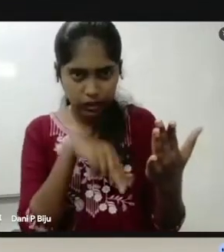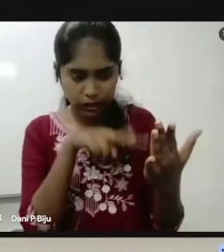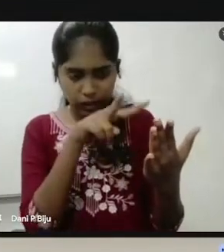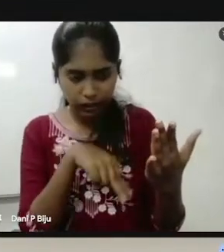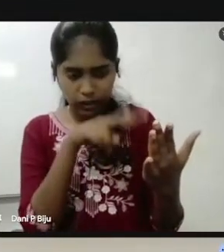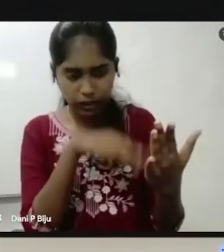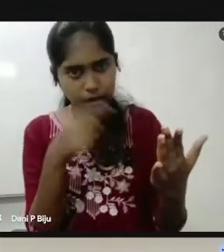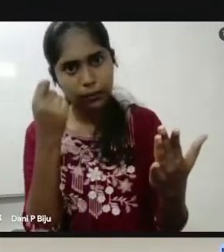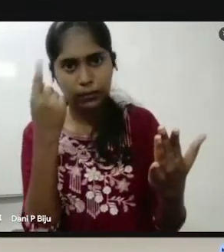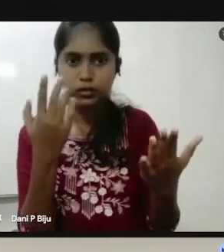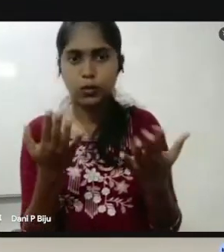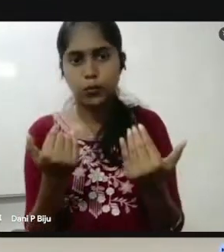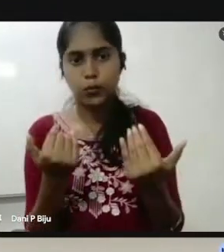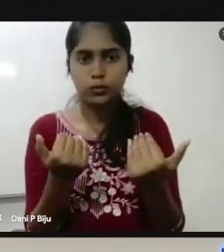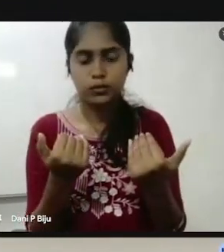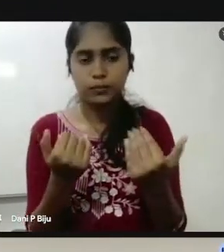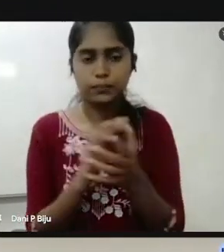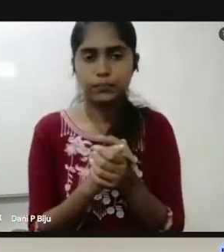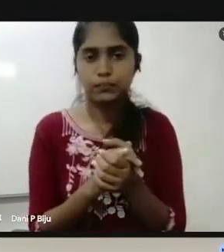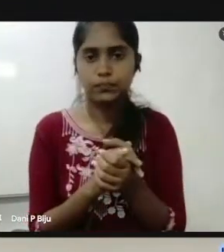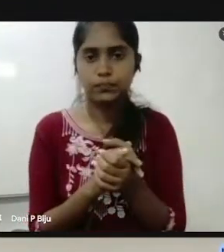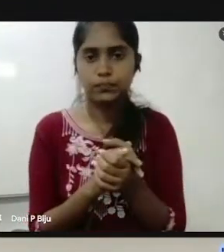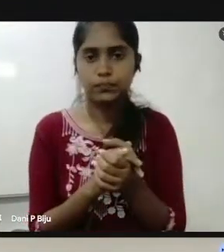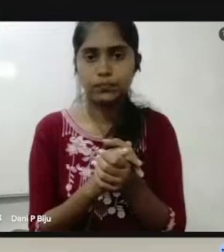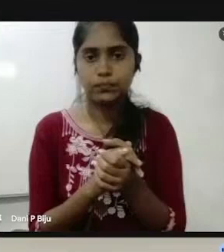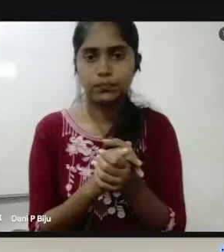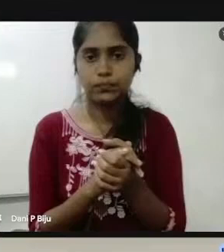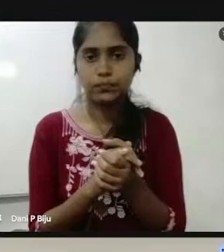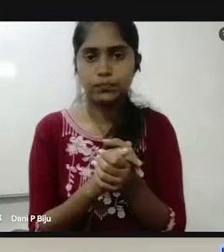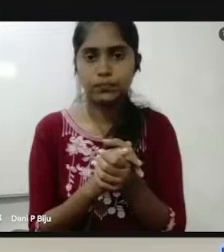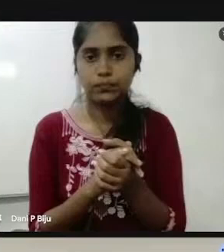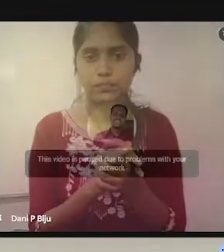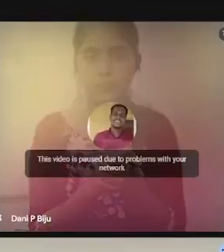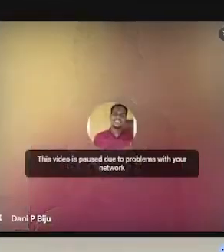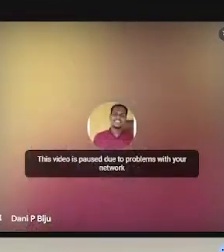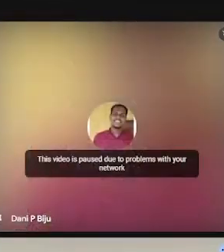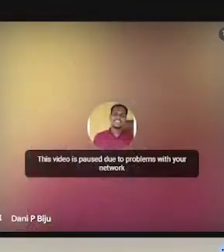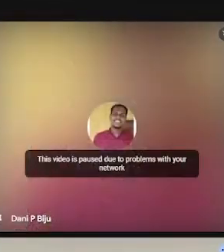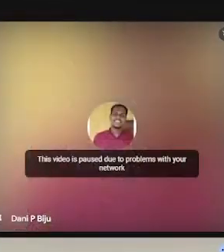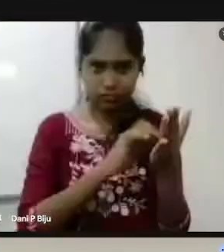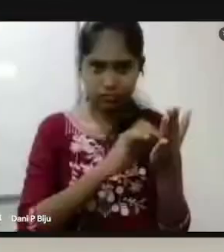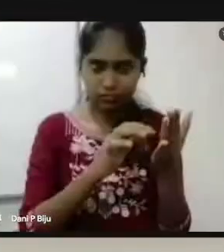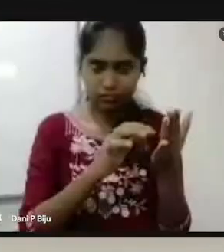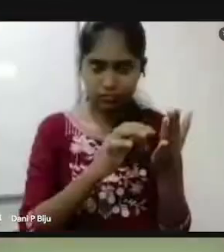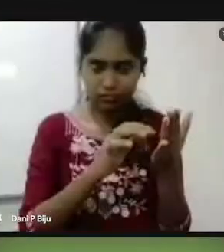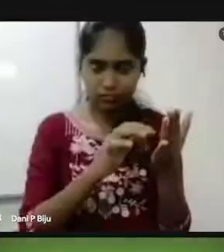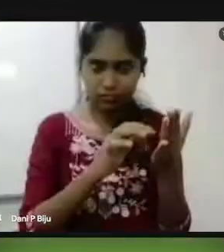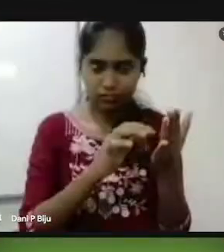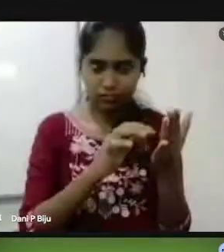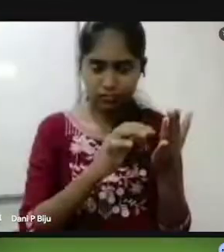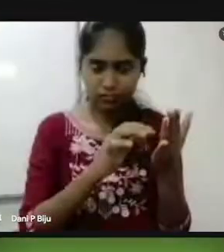ചെയ്ത് മനസ്സിലാക്കണം. സോ ടെക്സ്റ്റ് ബേസ്ഡ് ആപ്ലിക്കേഷൻസ് ഉള്ള ഏത് ആപ്പും നമുക്ക് ഉപയോഗിക്കാം. ഓക്കെ